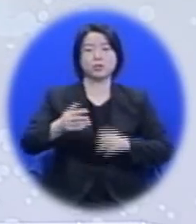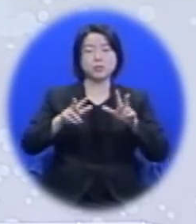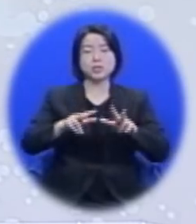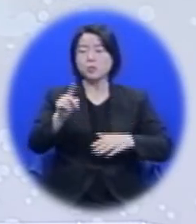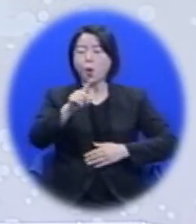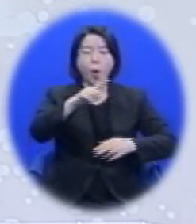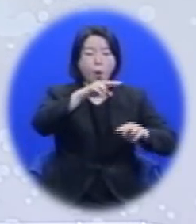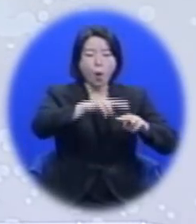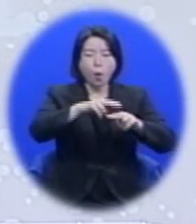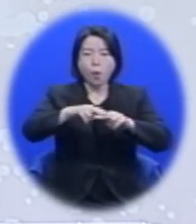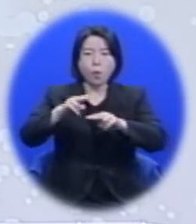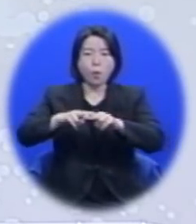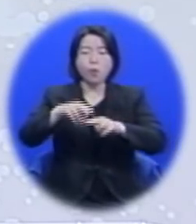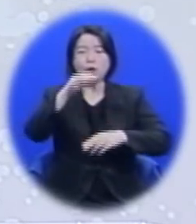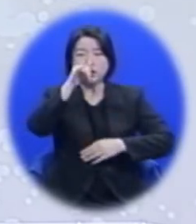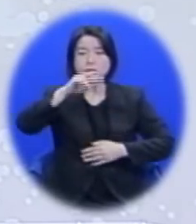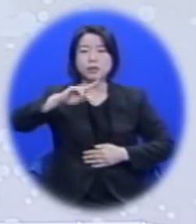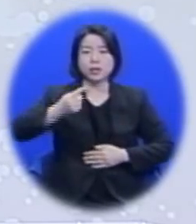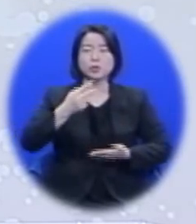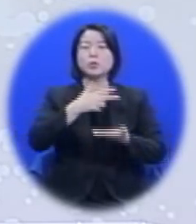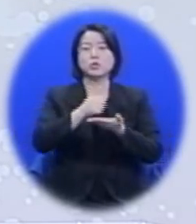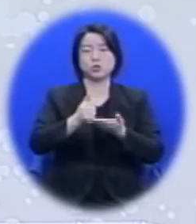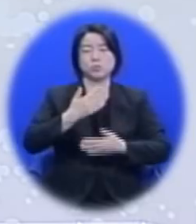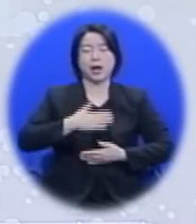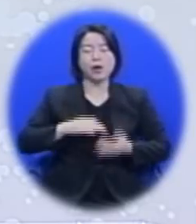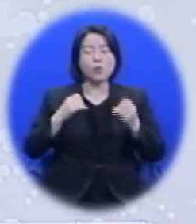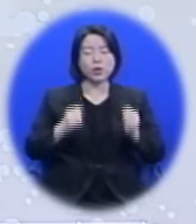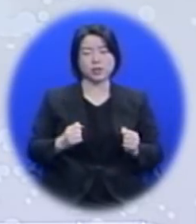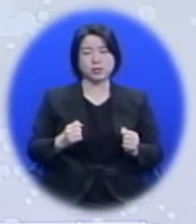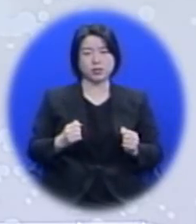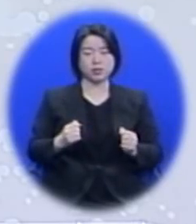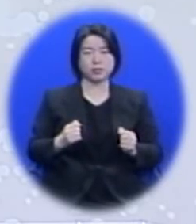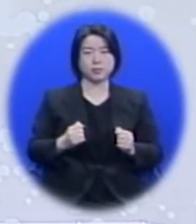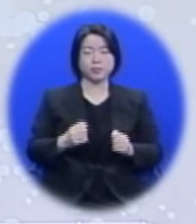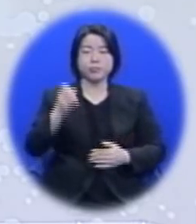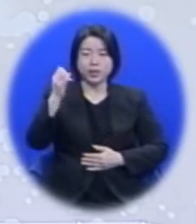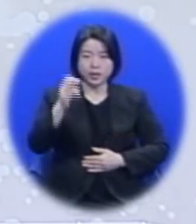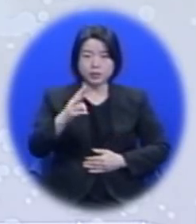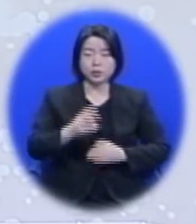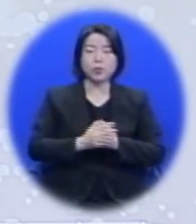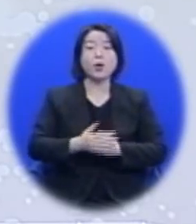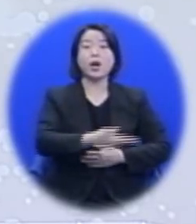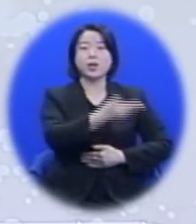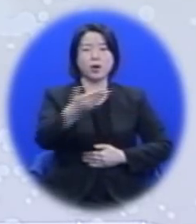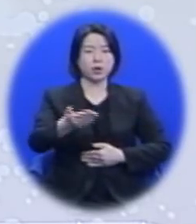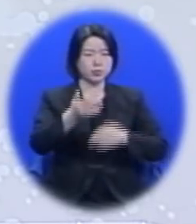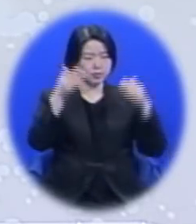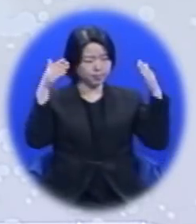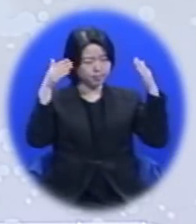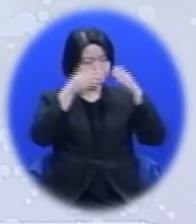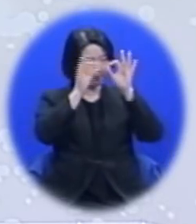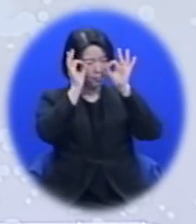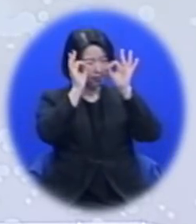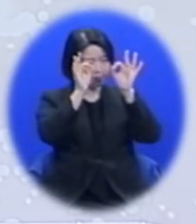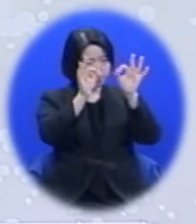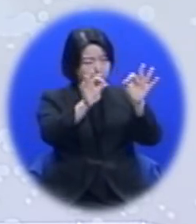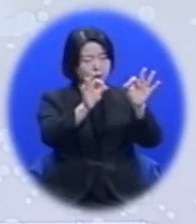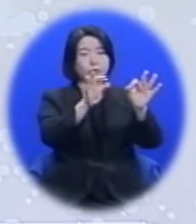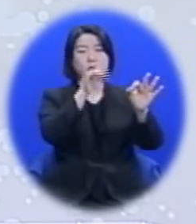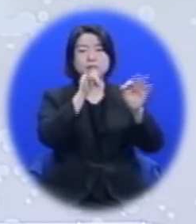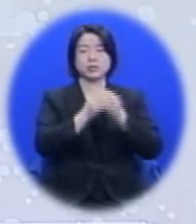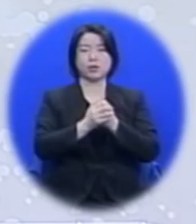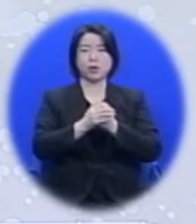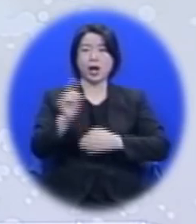자리에 어디에 계시더라도 주님은 알고 계세요. 그리고 여러분을 주목하고 계세요.